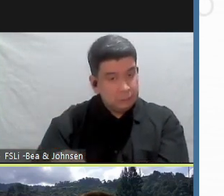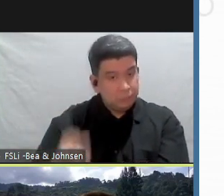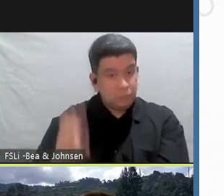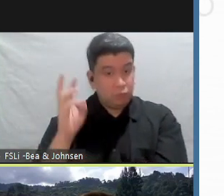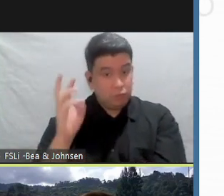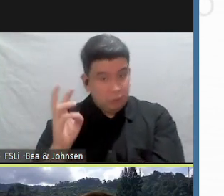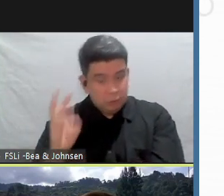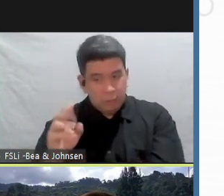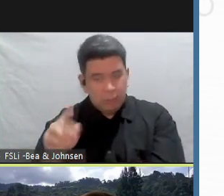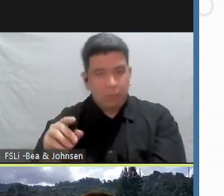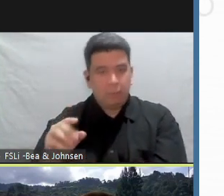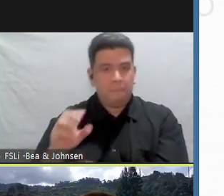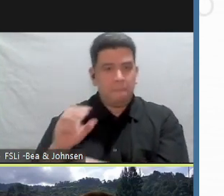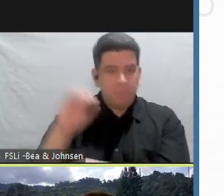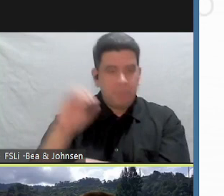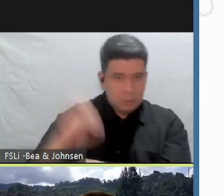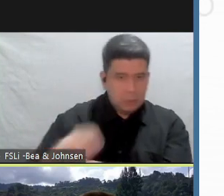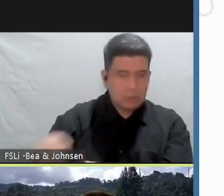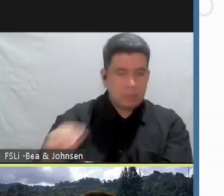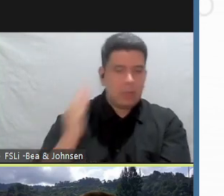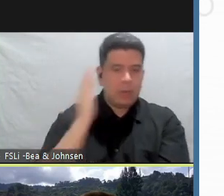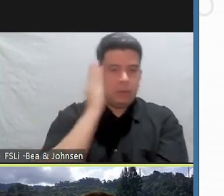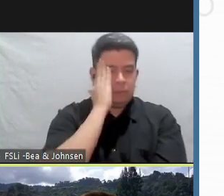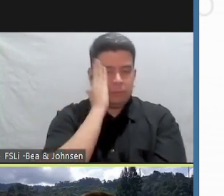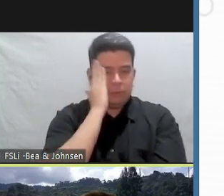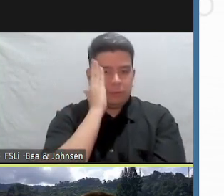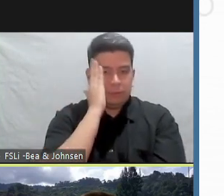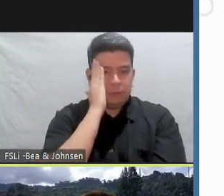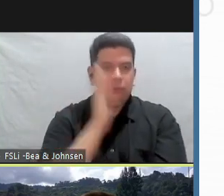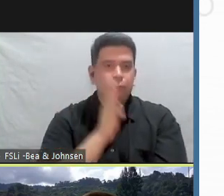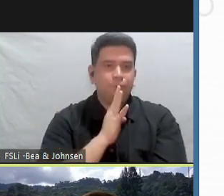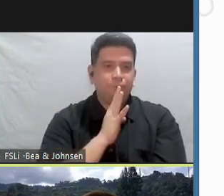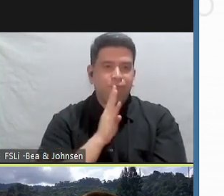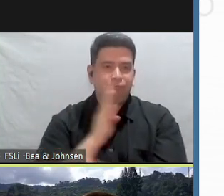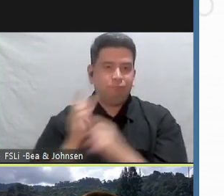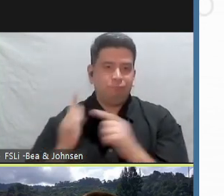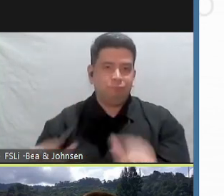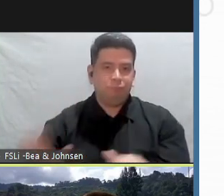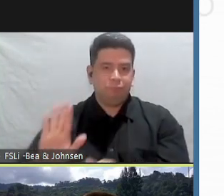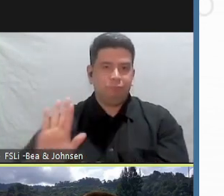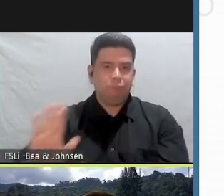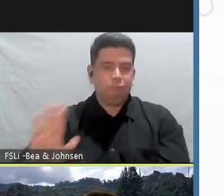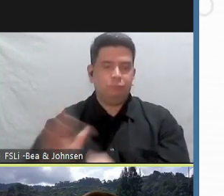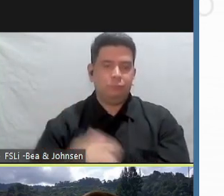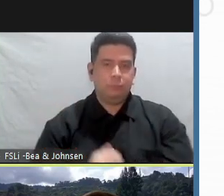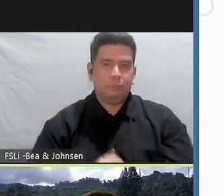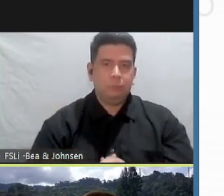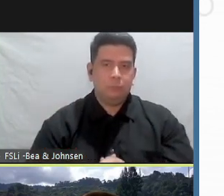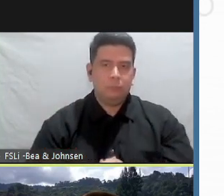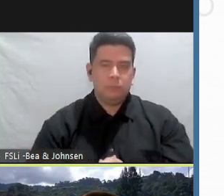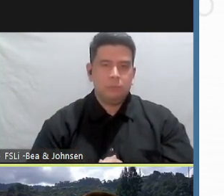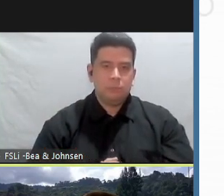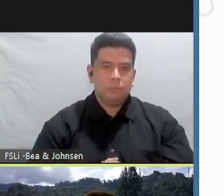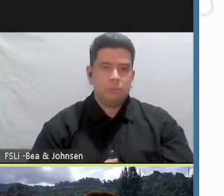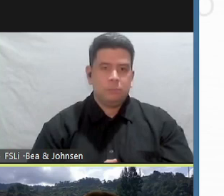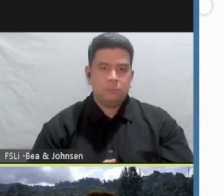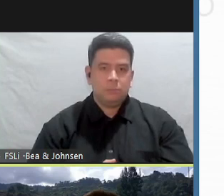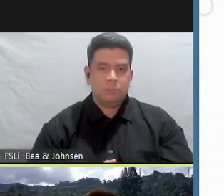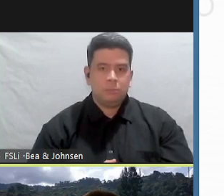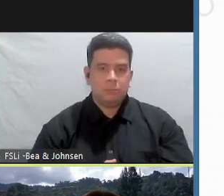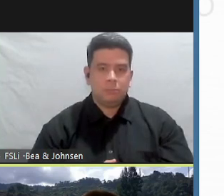Ano? So, paano matututo ang bata sa English na math and science kung ito kung mahina sila sa